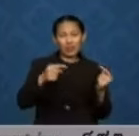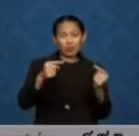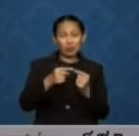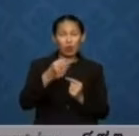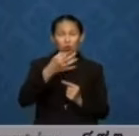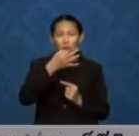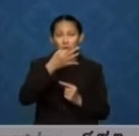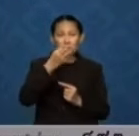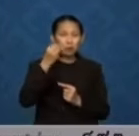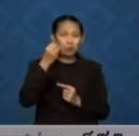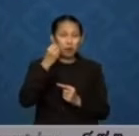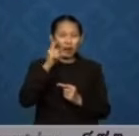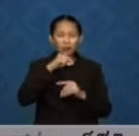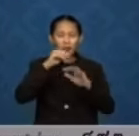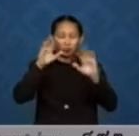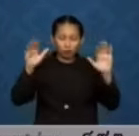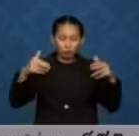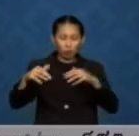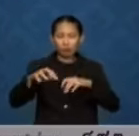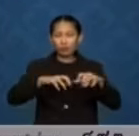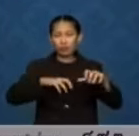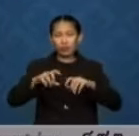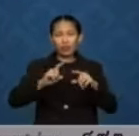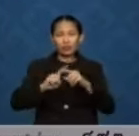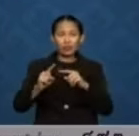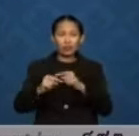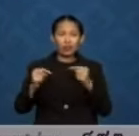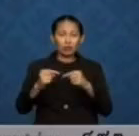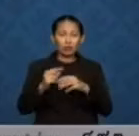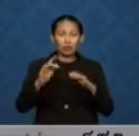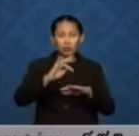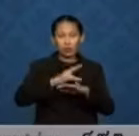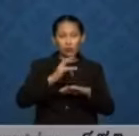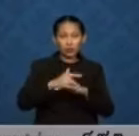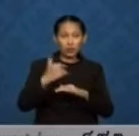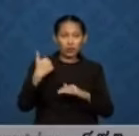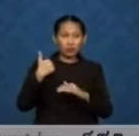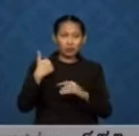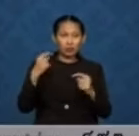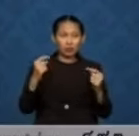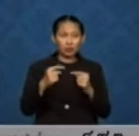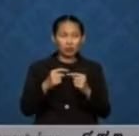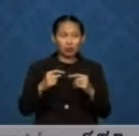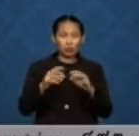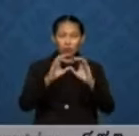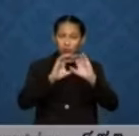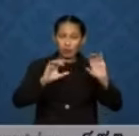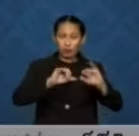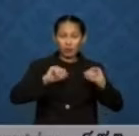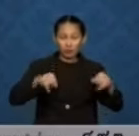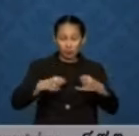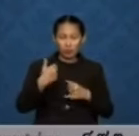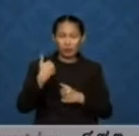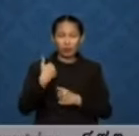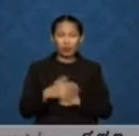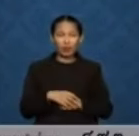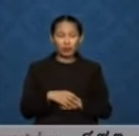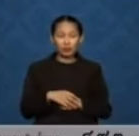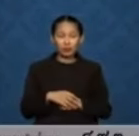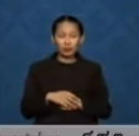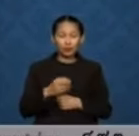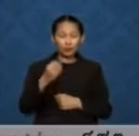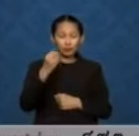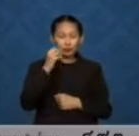ที่ควบคุมการประกอบกิจการรังนกและในแหล่งธรรมชาติซึ่งอยู่ภายใต้ระบบสัมปทานค่ะธุรกิจบ้านรังนกค่